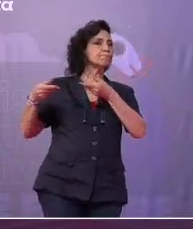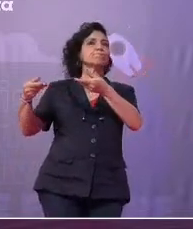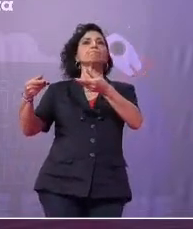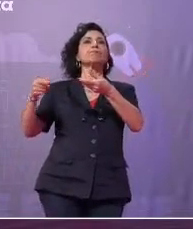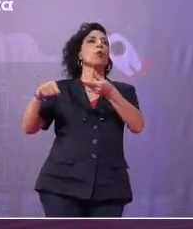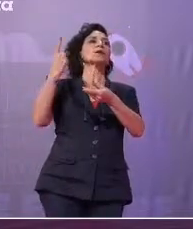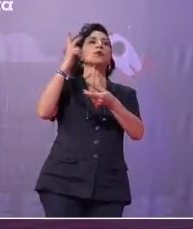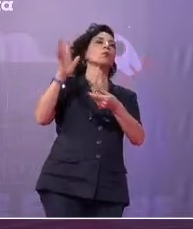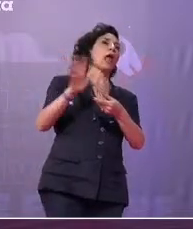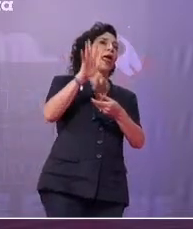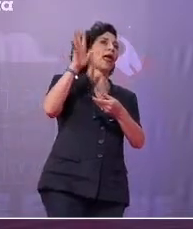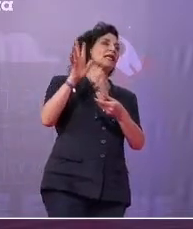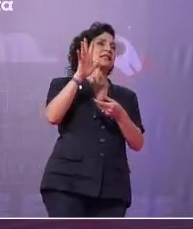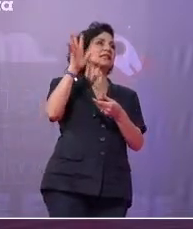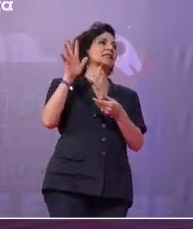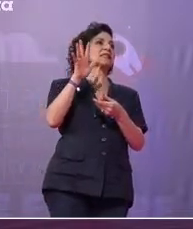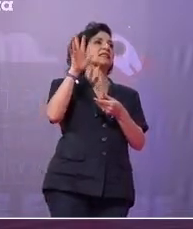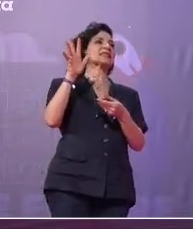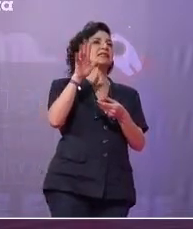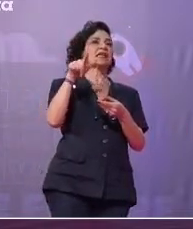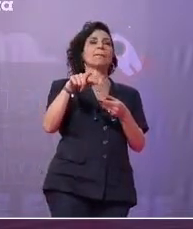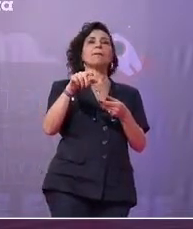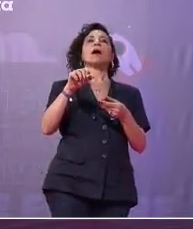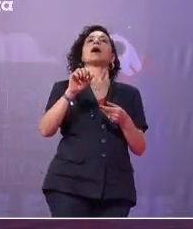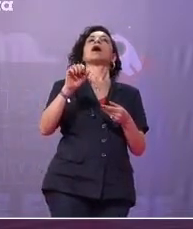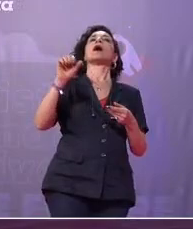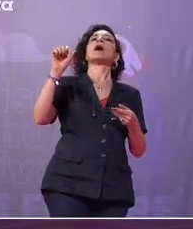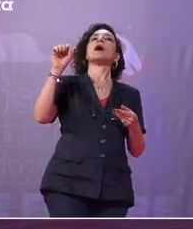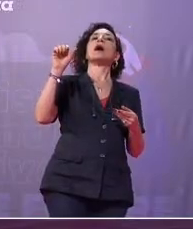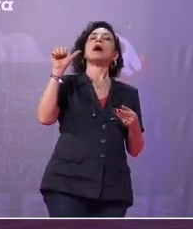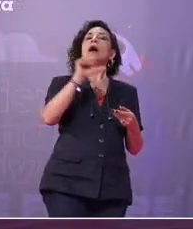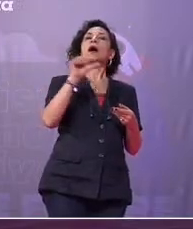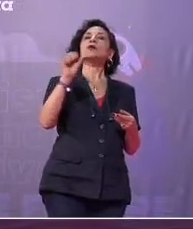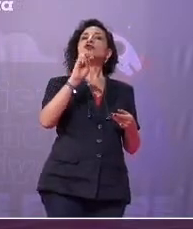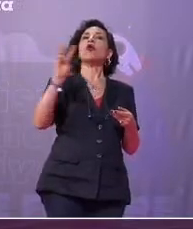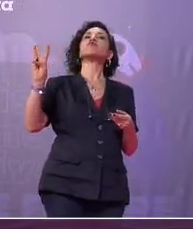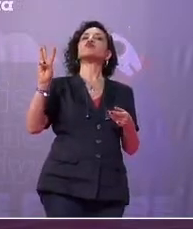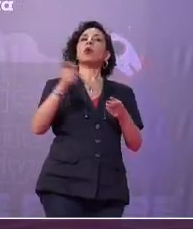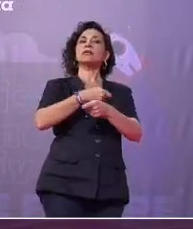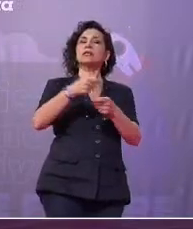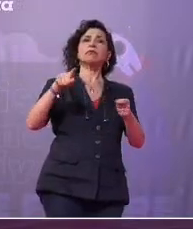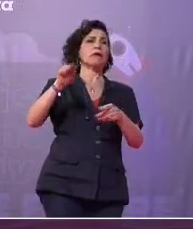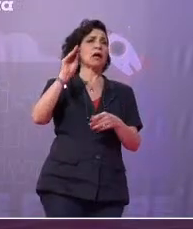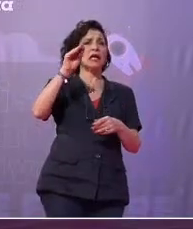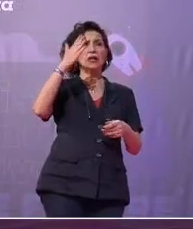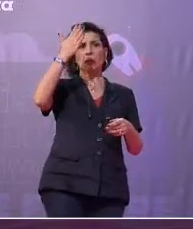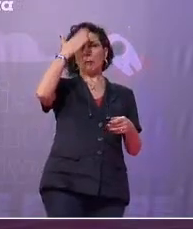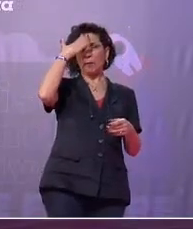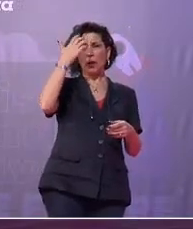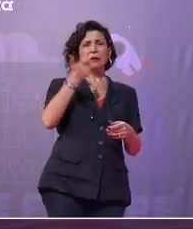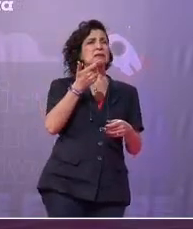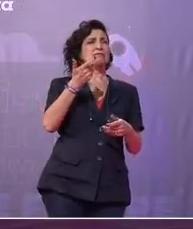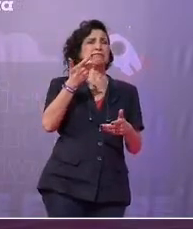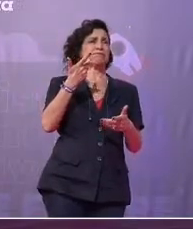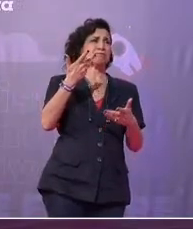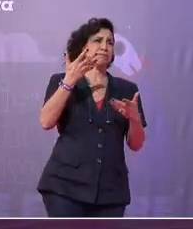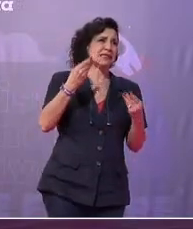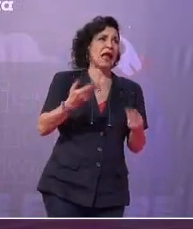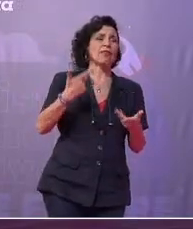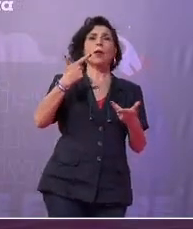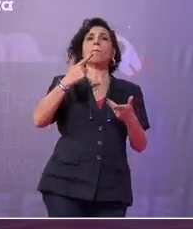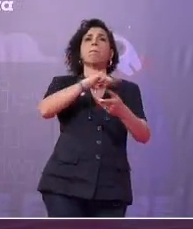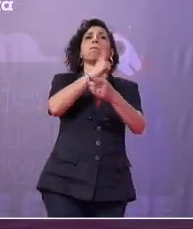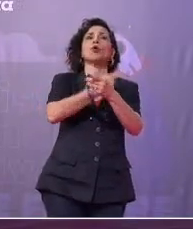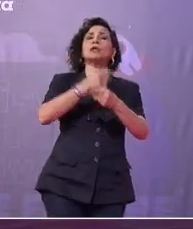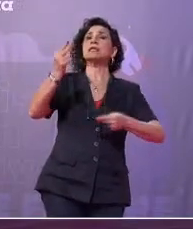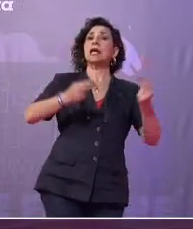un esempio di questi software distribuiti che usano tante memorie che usano tanto potenza di calcolo perché